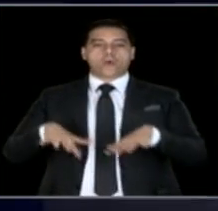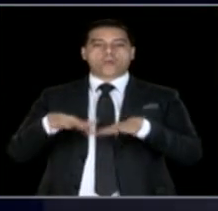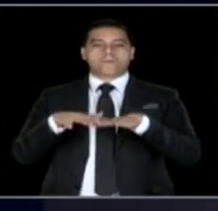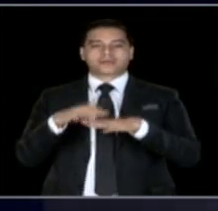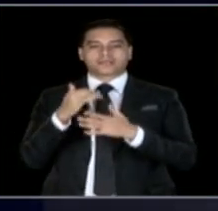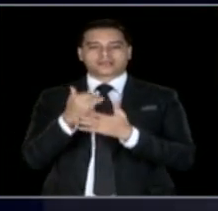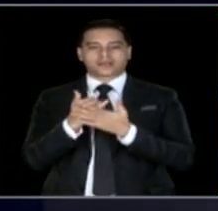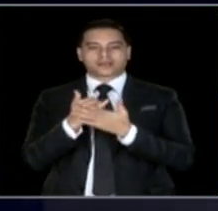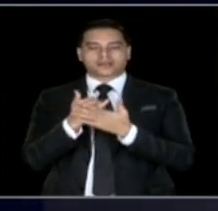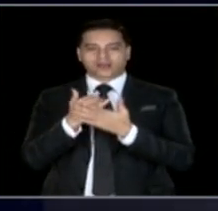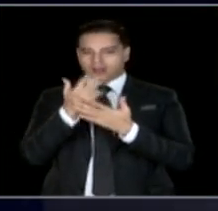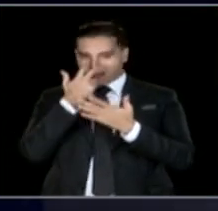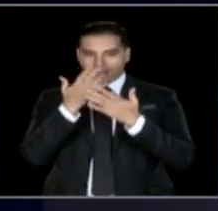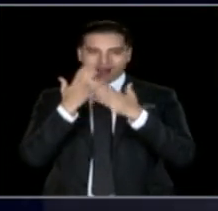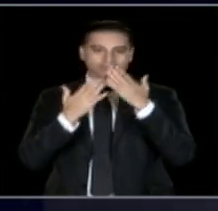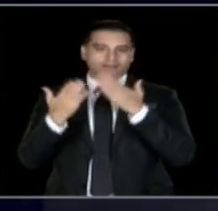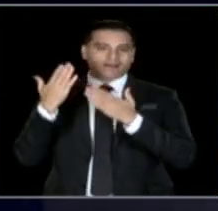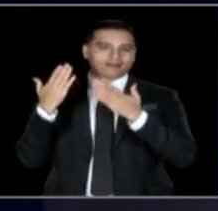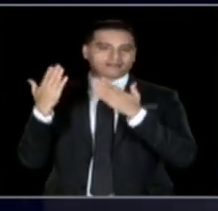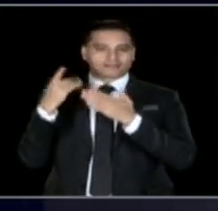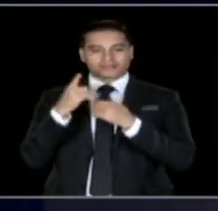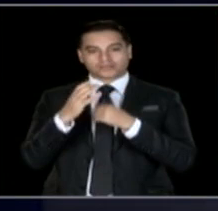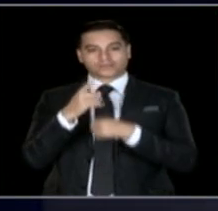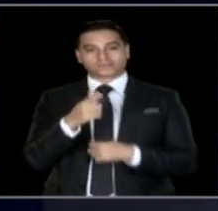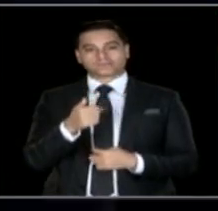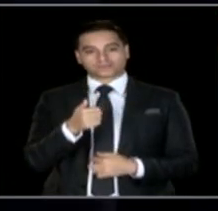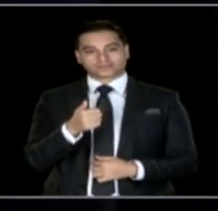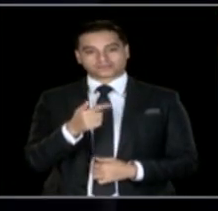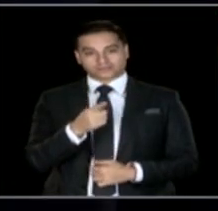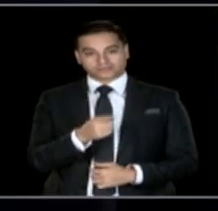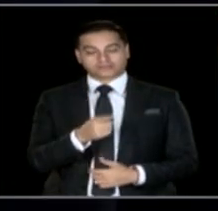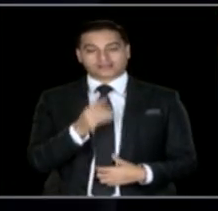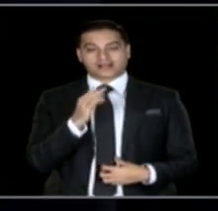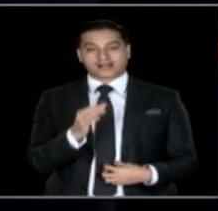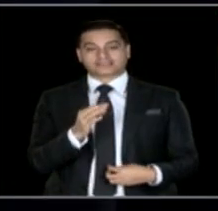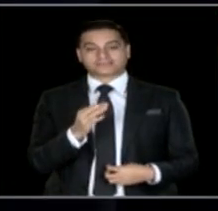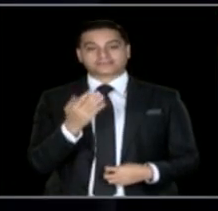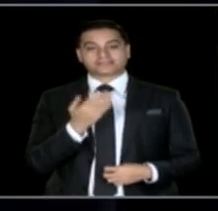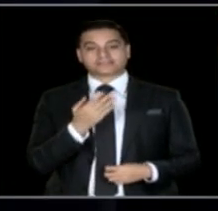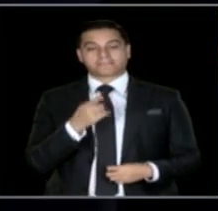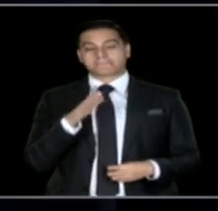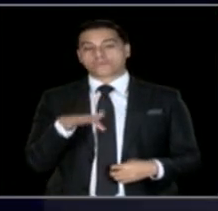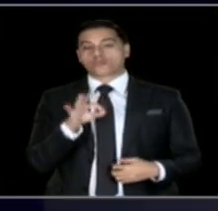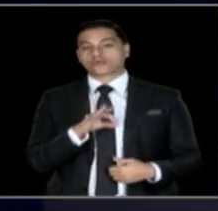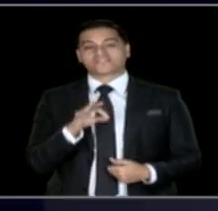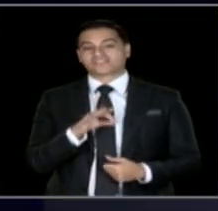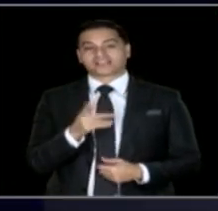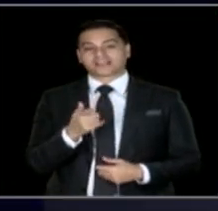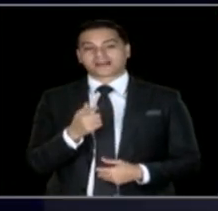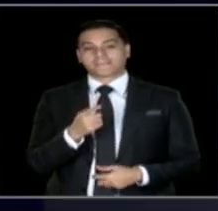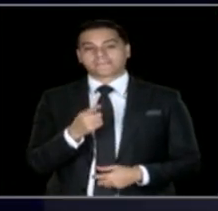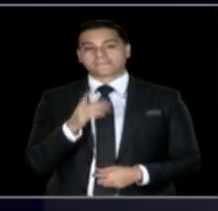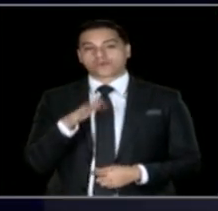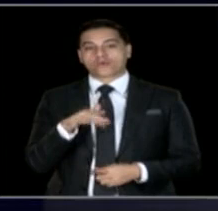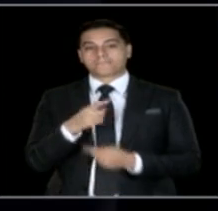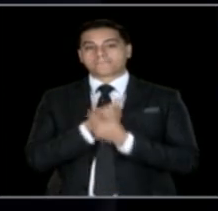الحقيقة الإجابة كانت لسه تطلع من عندكم. ليه؟ هو موجود فين؟ المتحف القومي